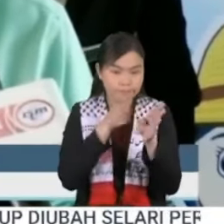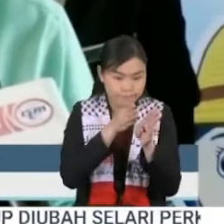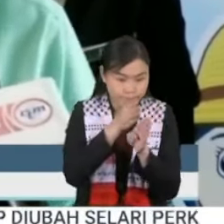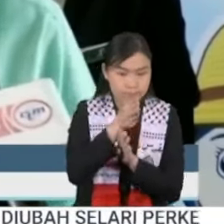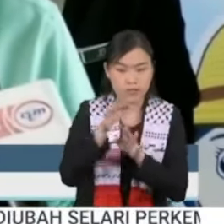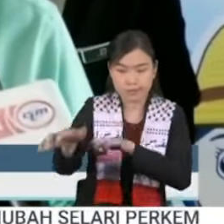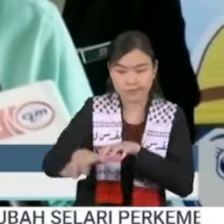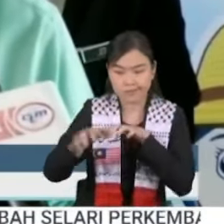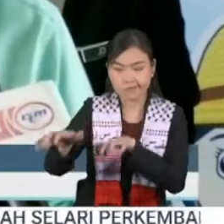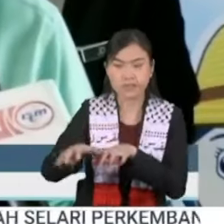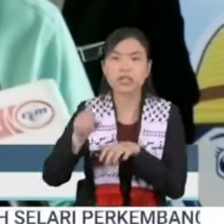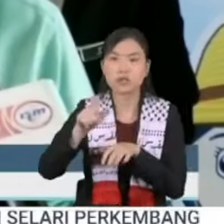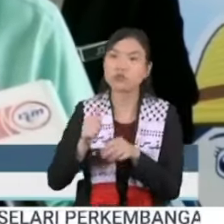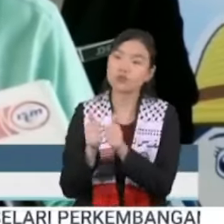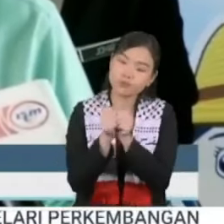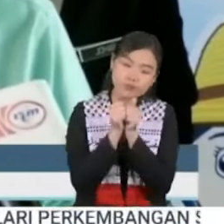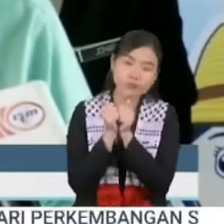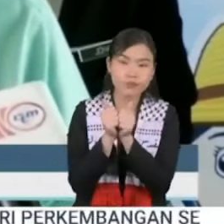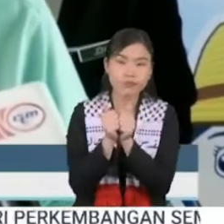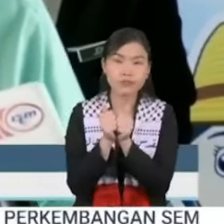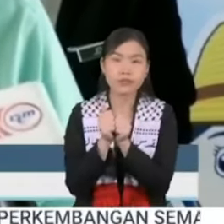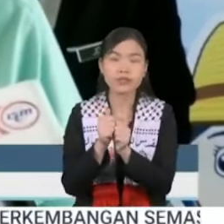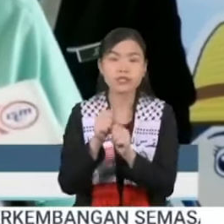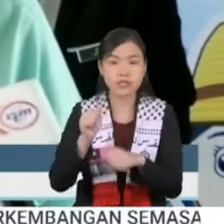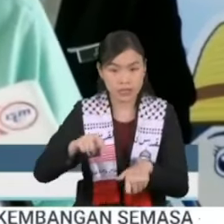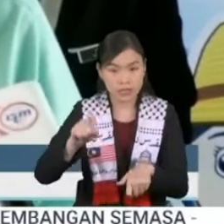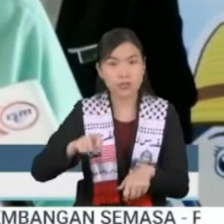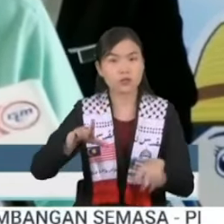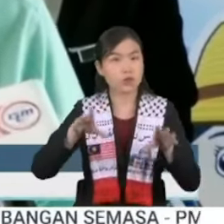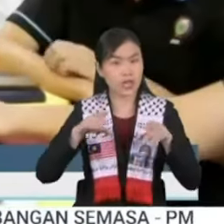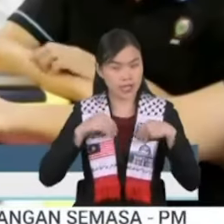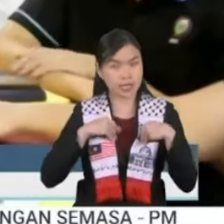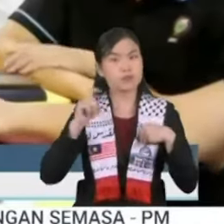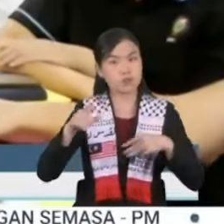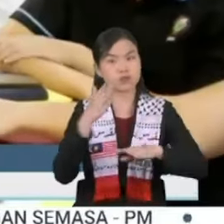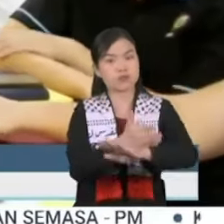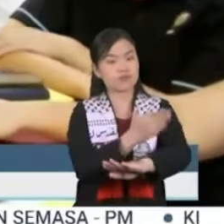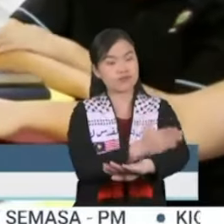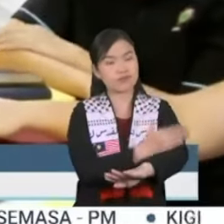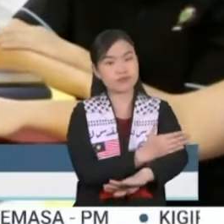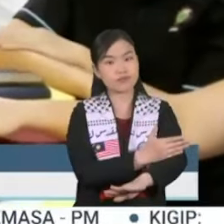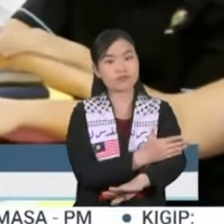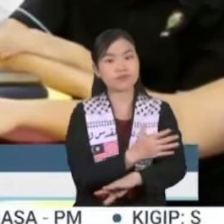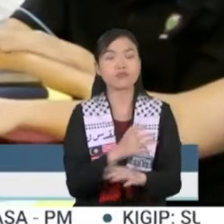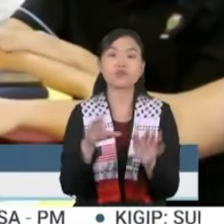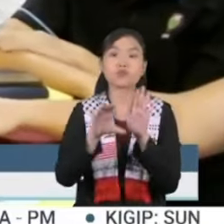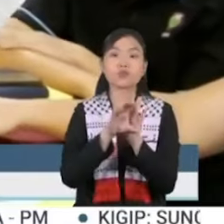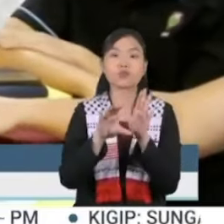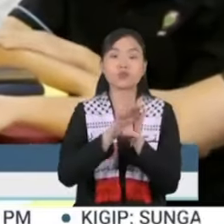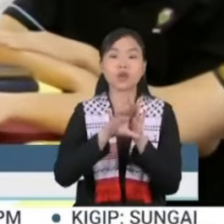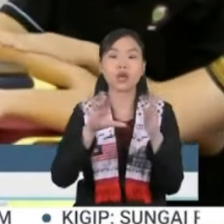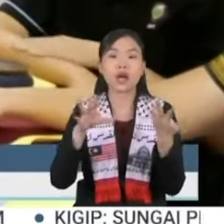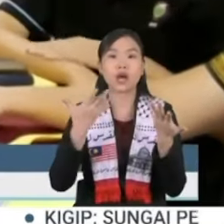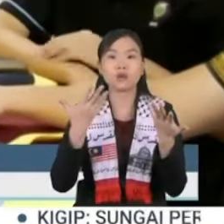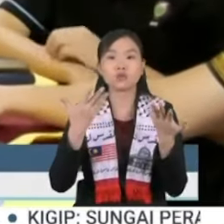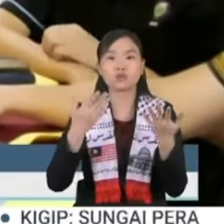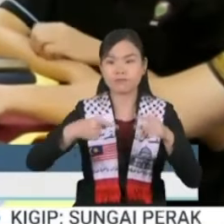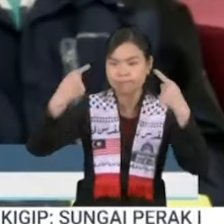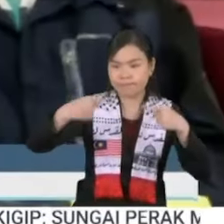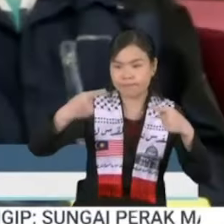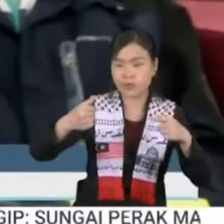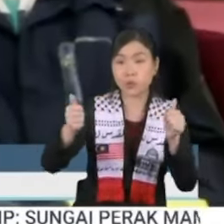perlulah bersama-sama, dan kita kena menerima hakikat kita perlu tambah baik, terutamanya bagaimana kita nak bersaing dengan negara-negara lain